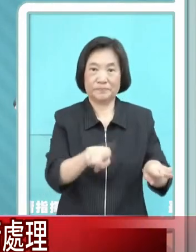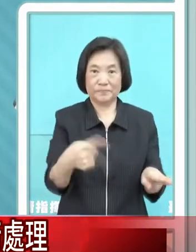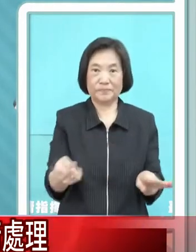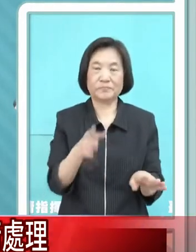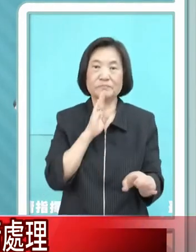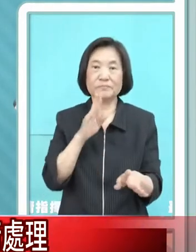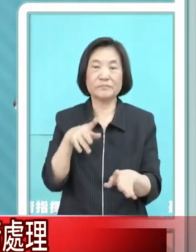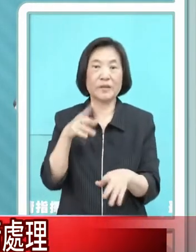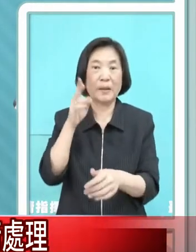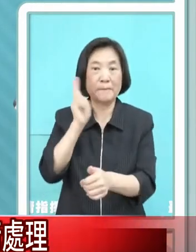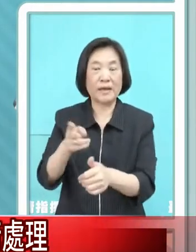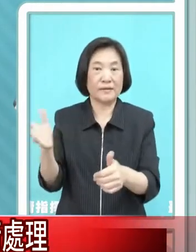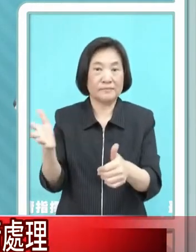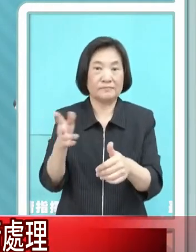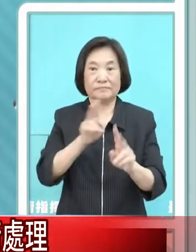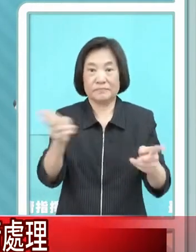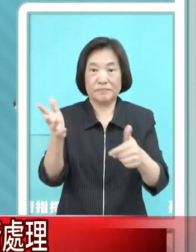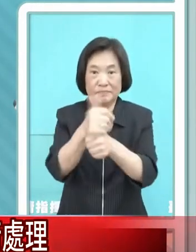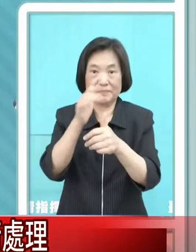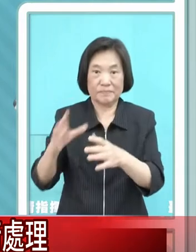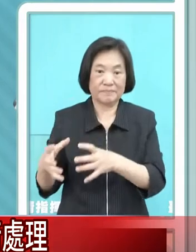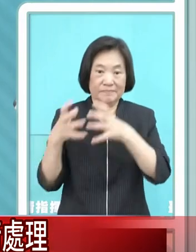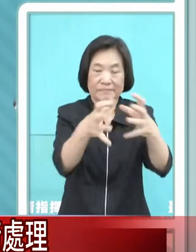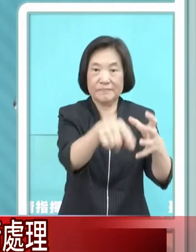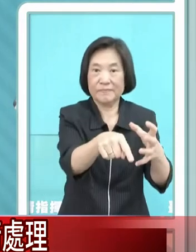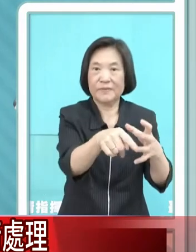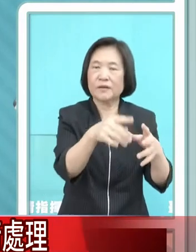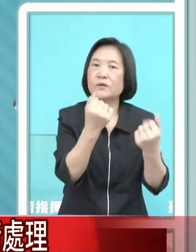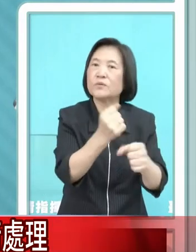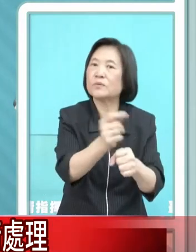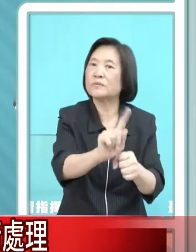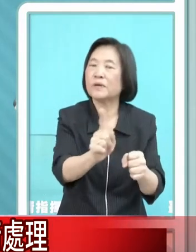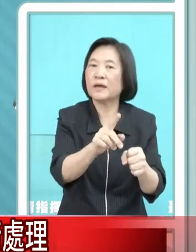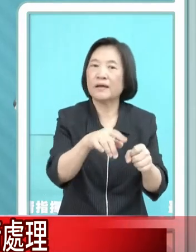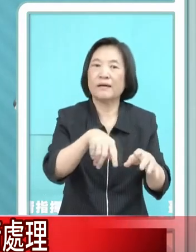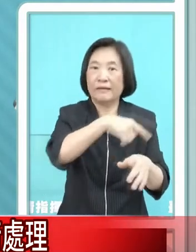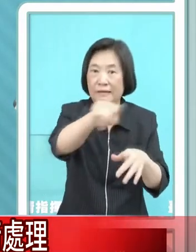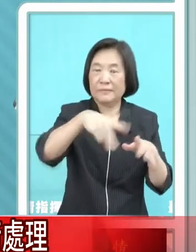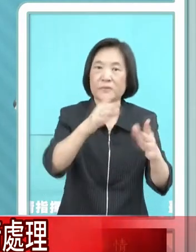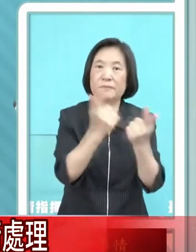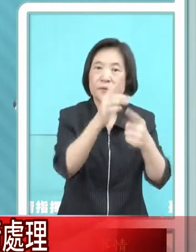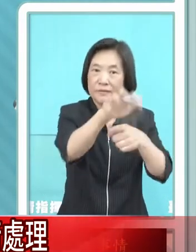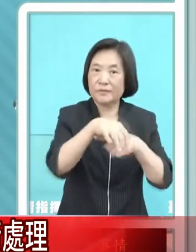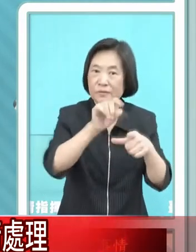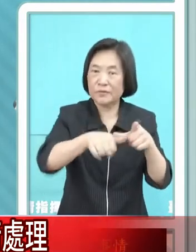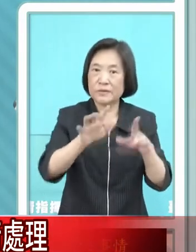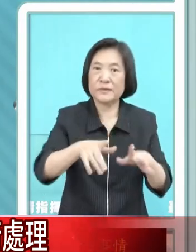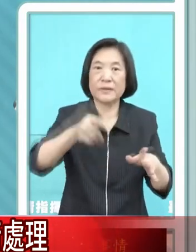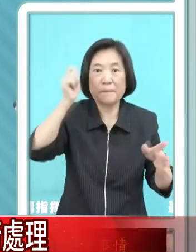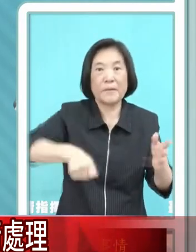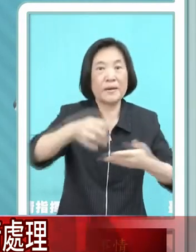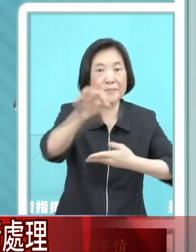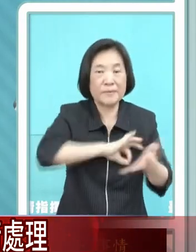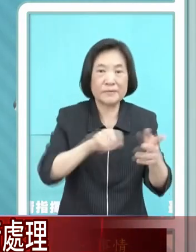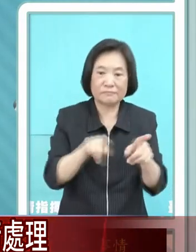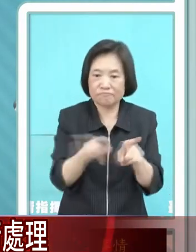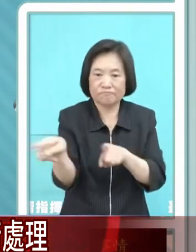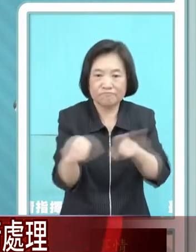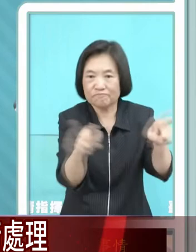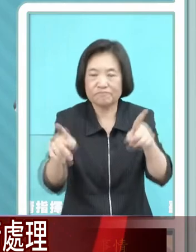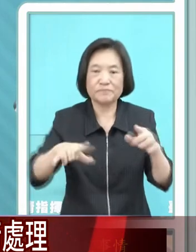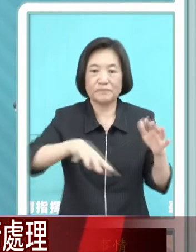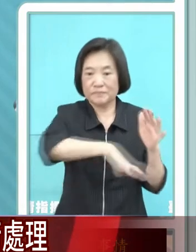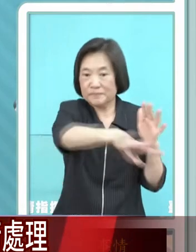进指挥所在现场会做几件事情。第一个，他们会去把所有北农现在拍卖的动线跟场